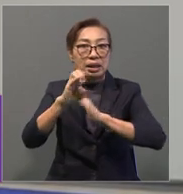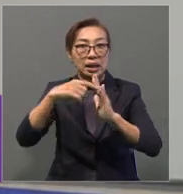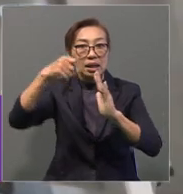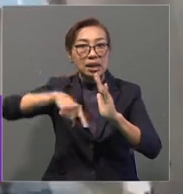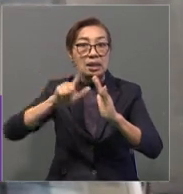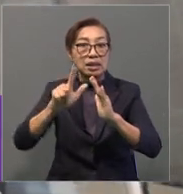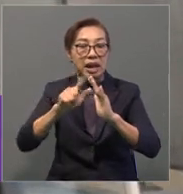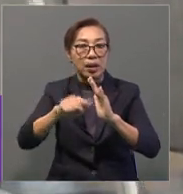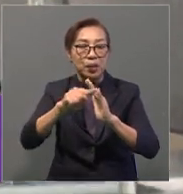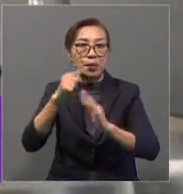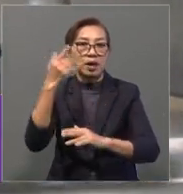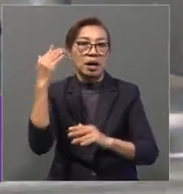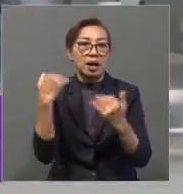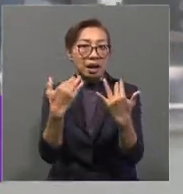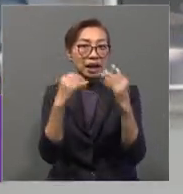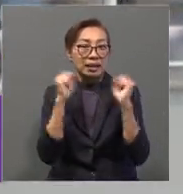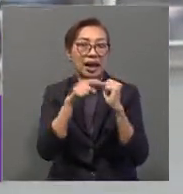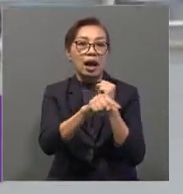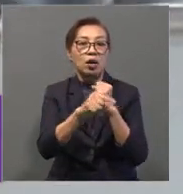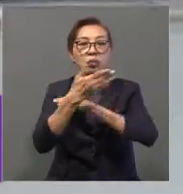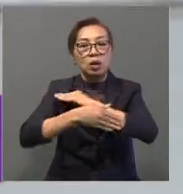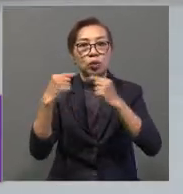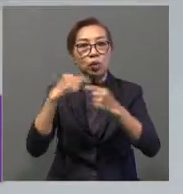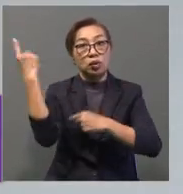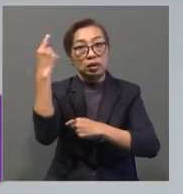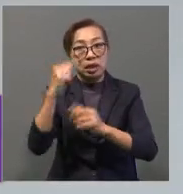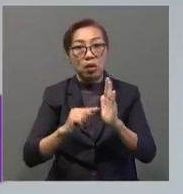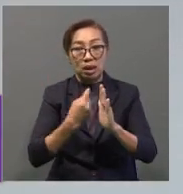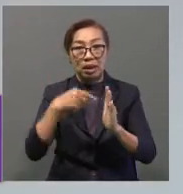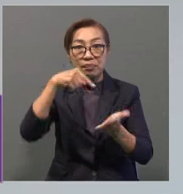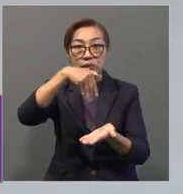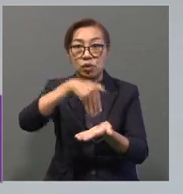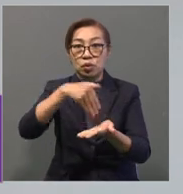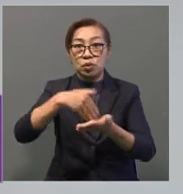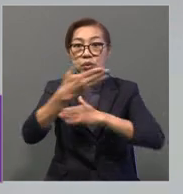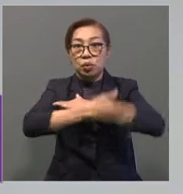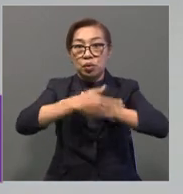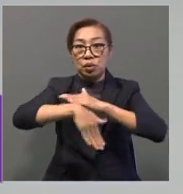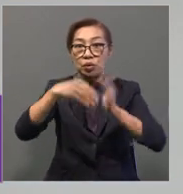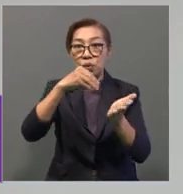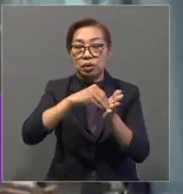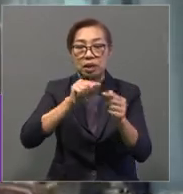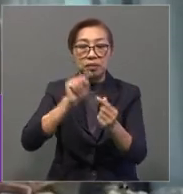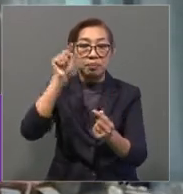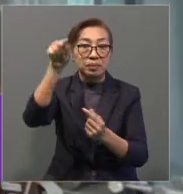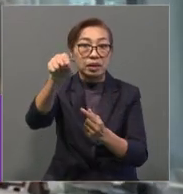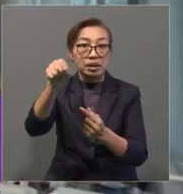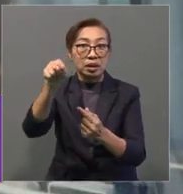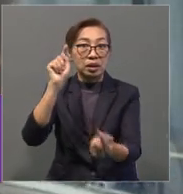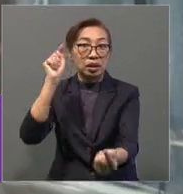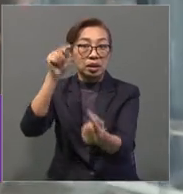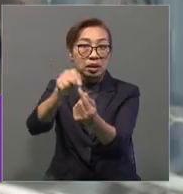ปรับอากาศครับคิฮะเพื่อการท่องเที่ยวต้นทางสถานีกลางกรุงเทพอภิวัฒน์และปลายทางจะอยู่ที่